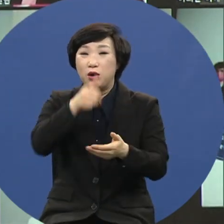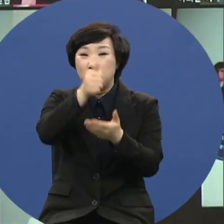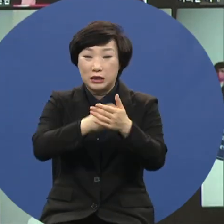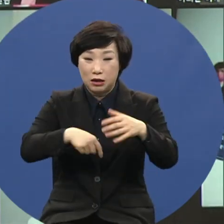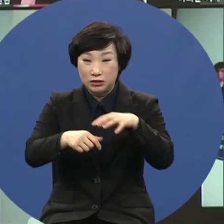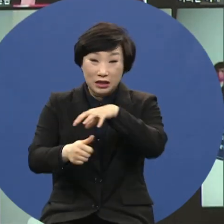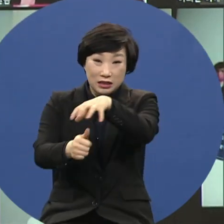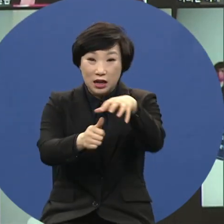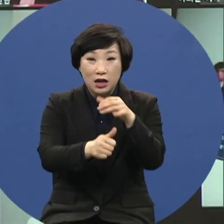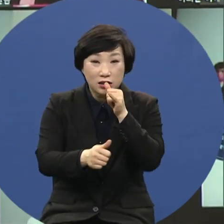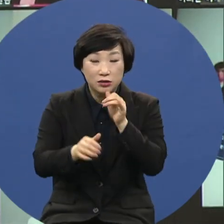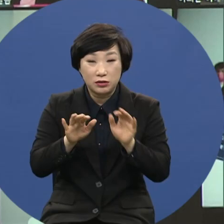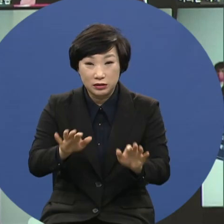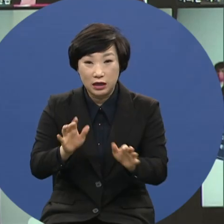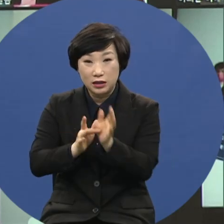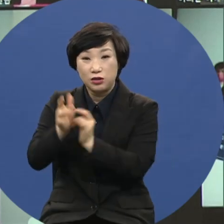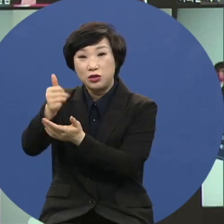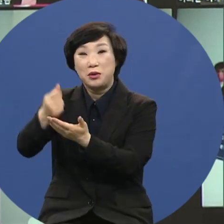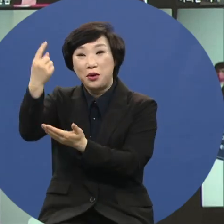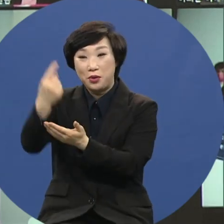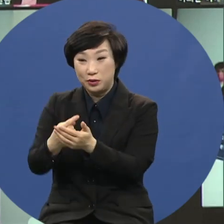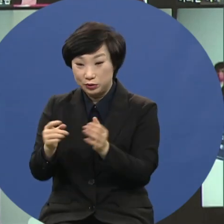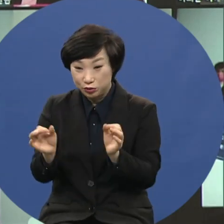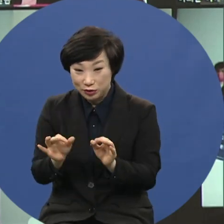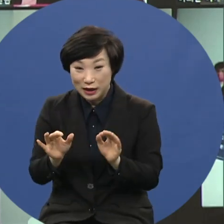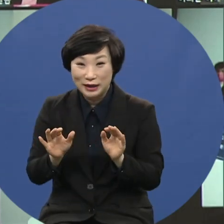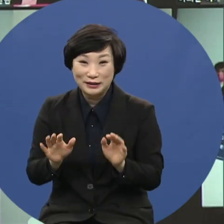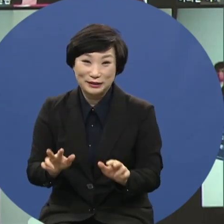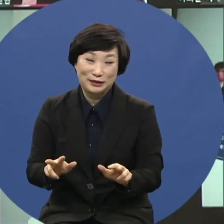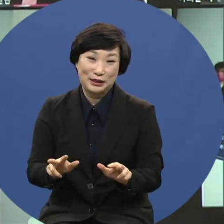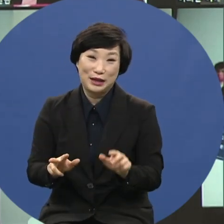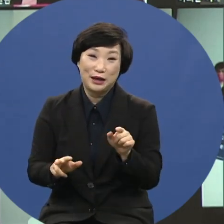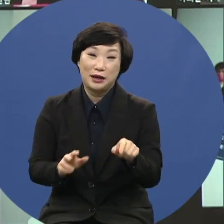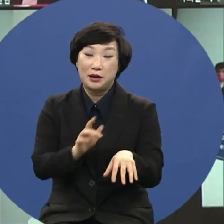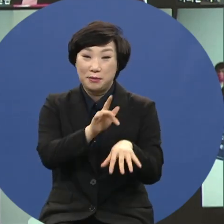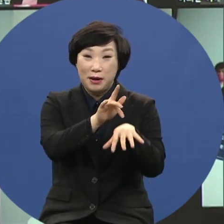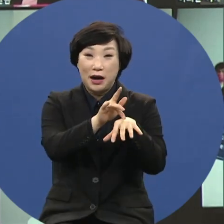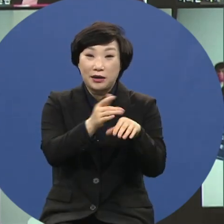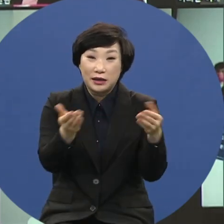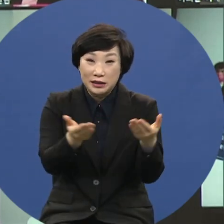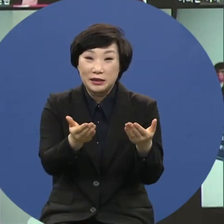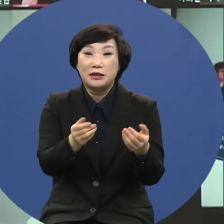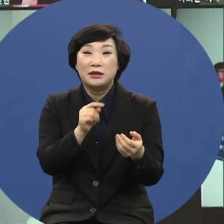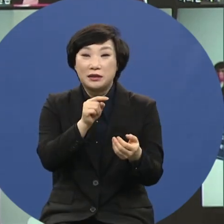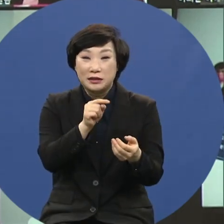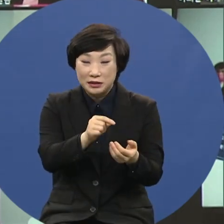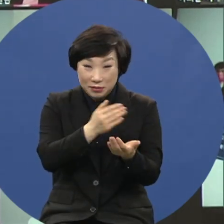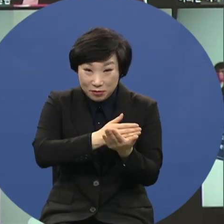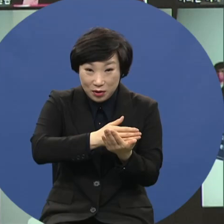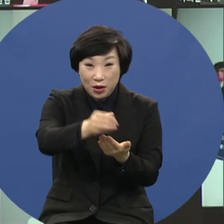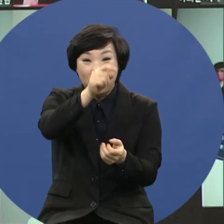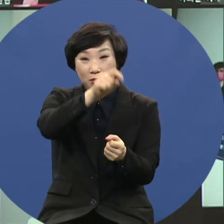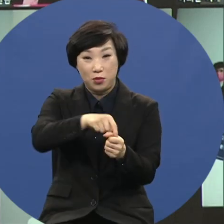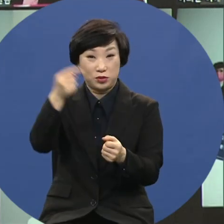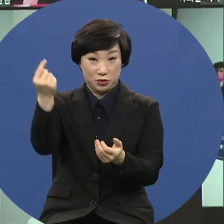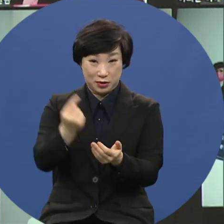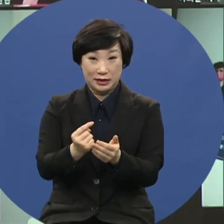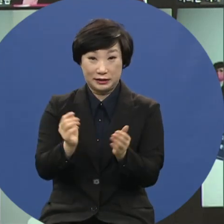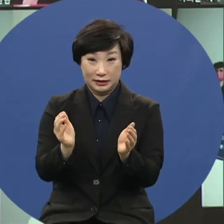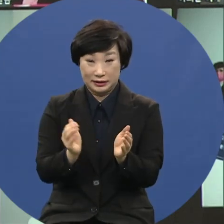장악했지만 예수님께서 오시는 순간에 마귀의 일을 멸하러 오시고